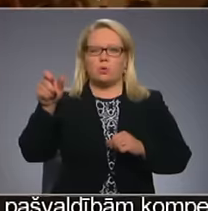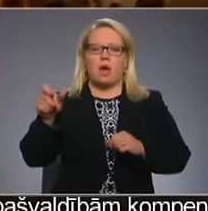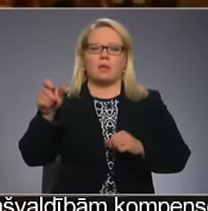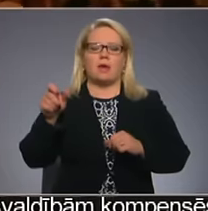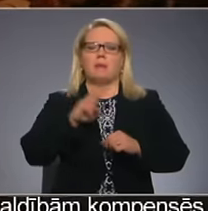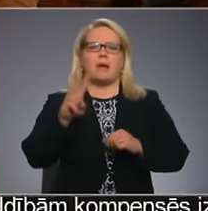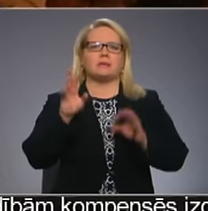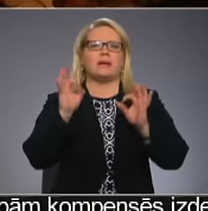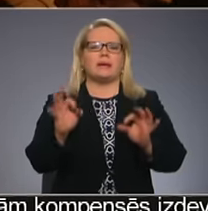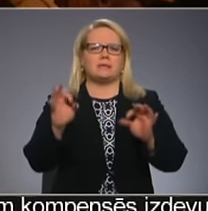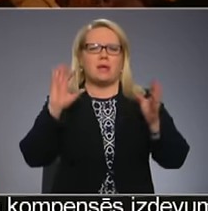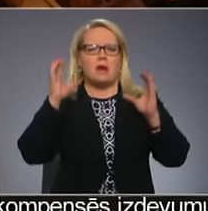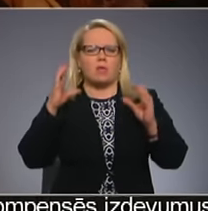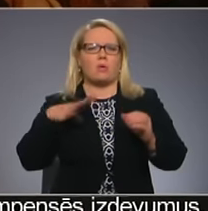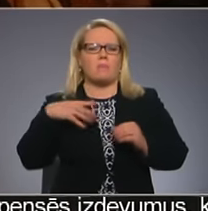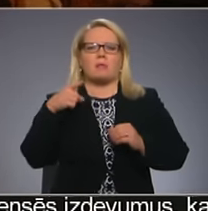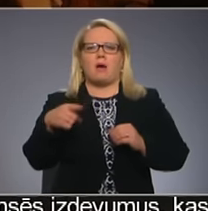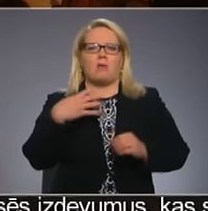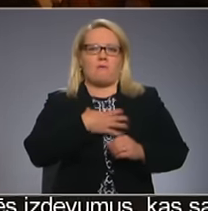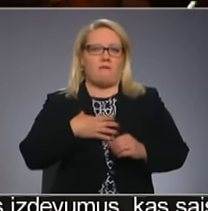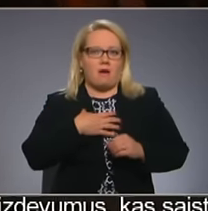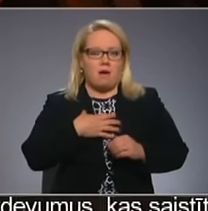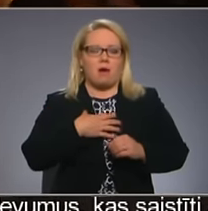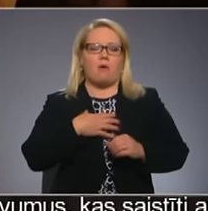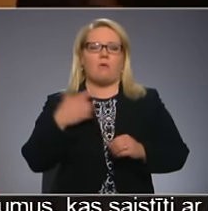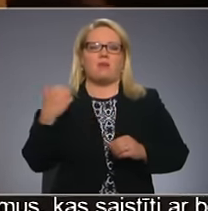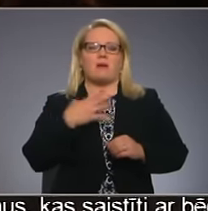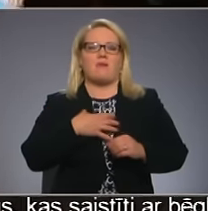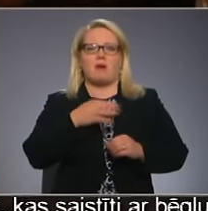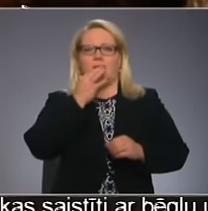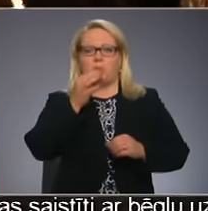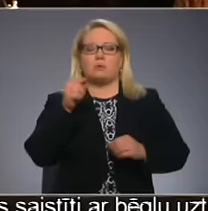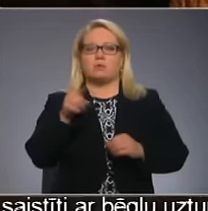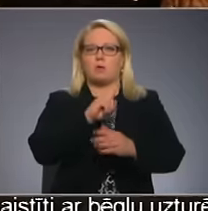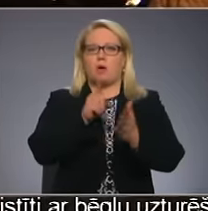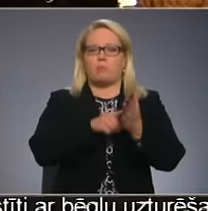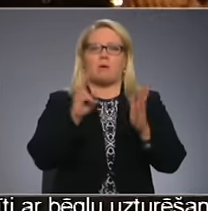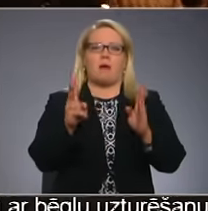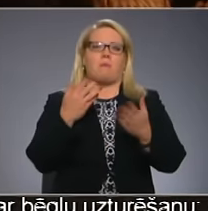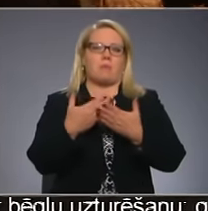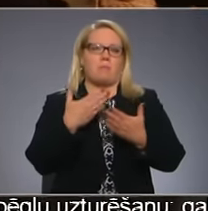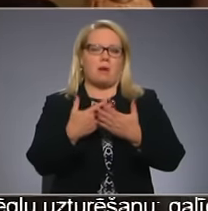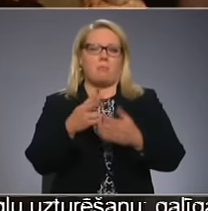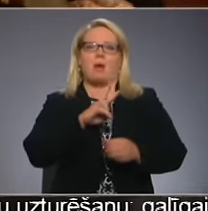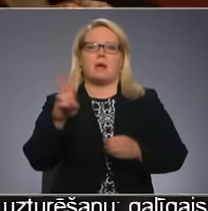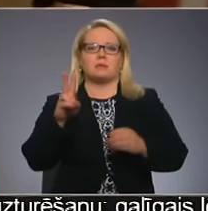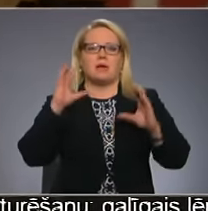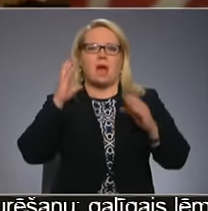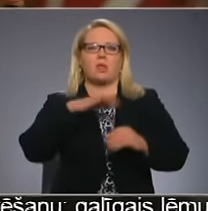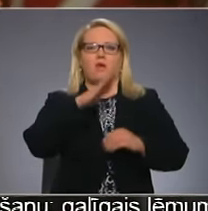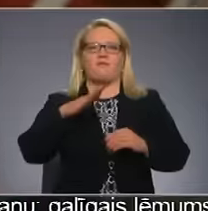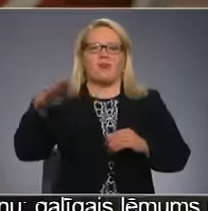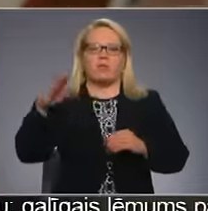saimas deputātiem, kas īsti ir radio un kāpēc Latvijai tāds būtu vajadzīgs. Un viņam nākas atbildēt uz tādu jautājumu, kā piemēram, kas ir radio viļņi